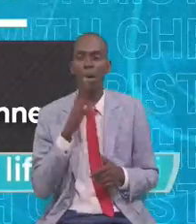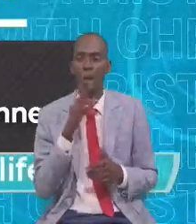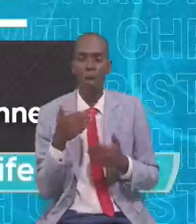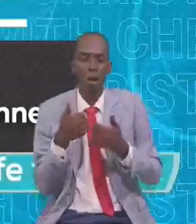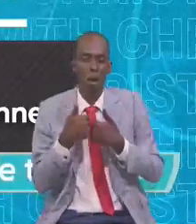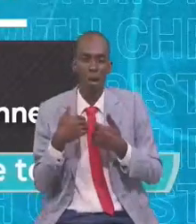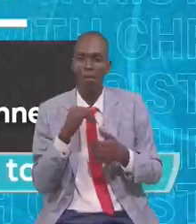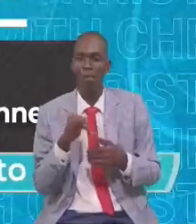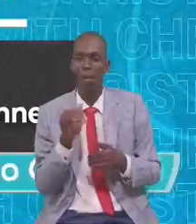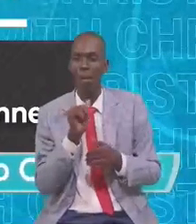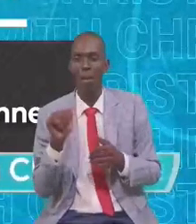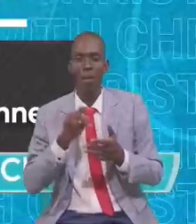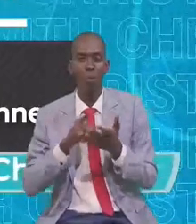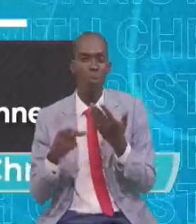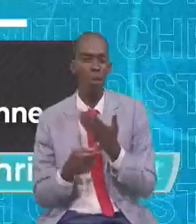le dimanche,